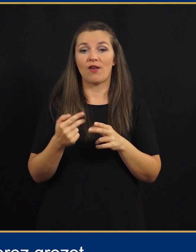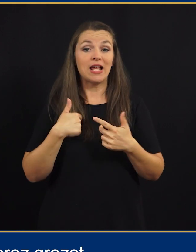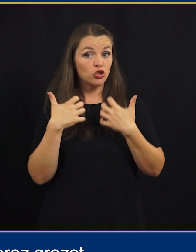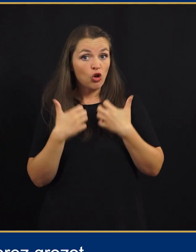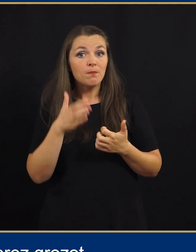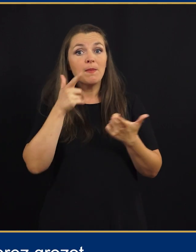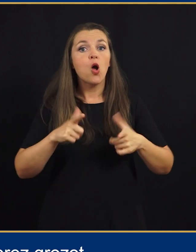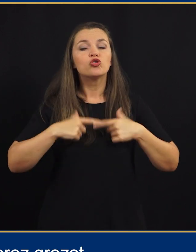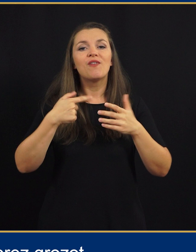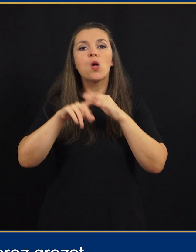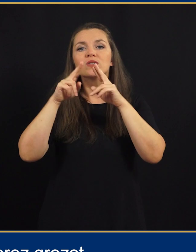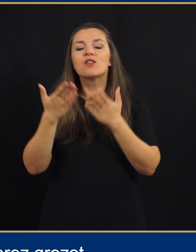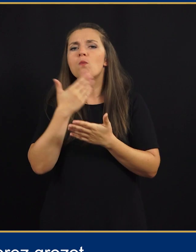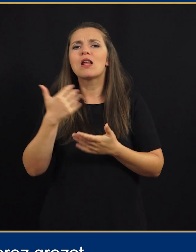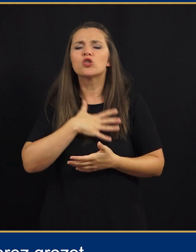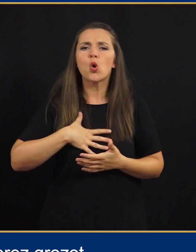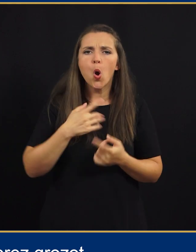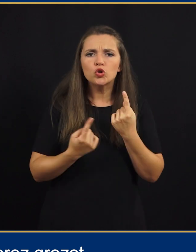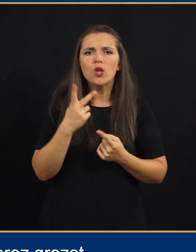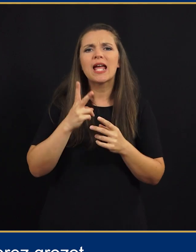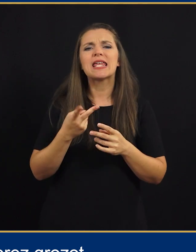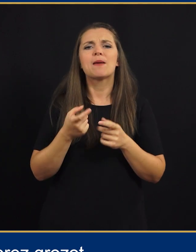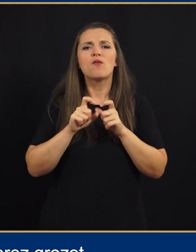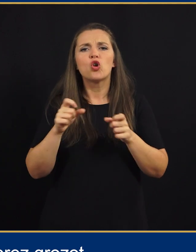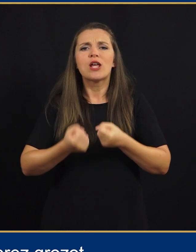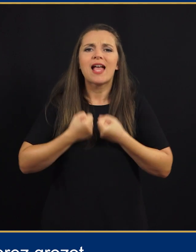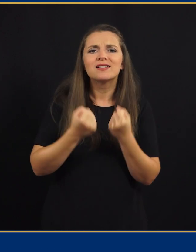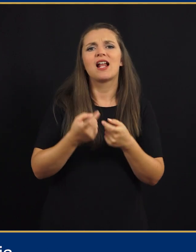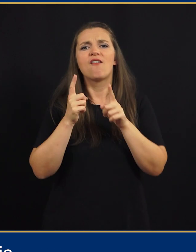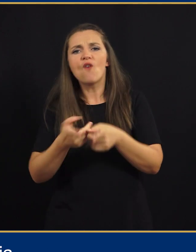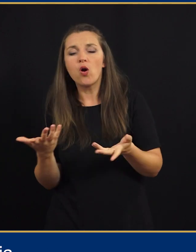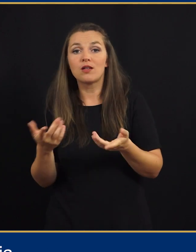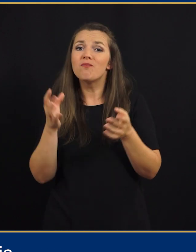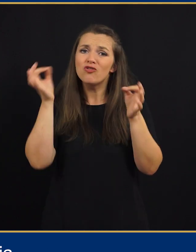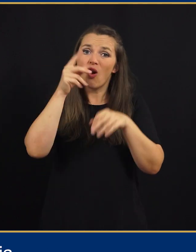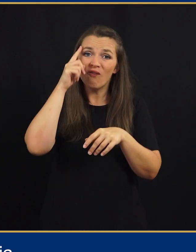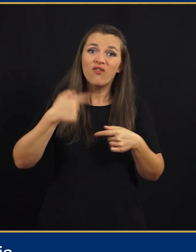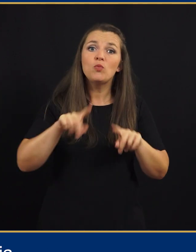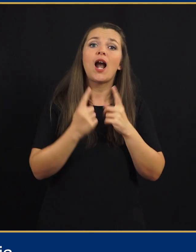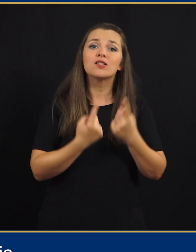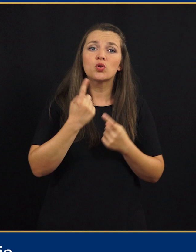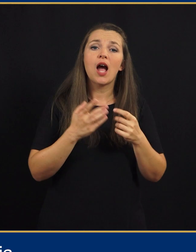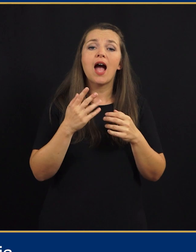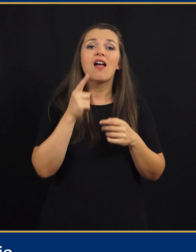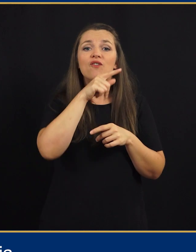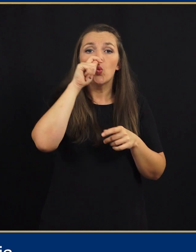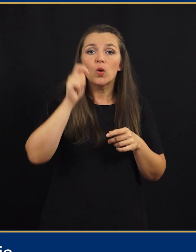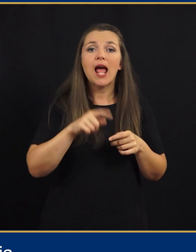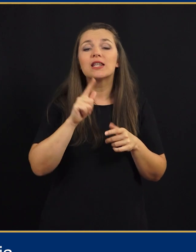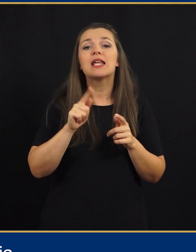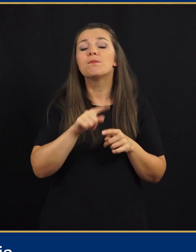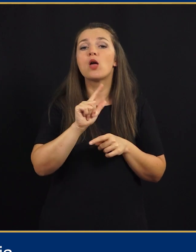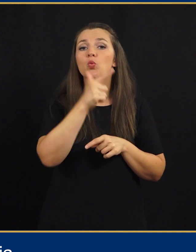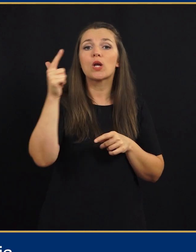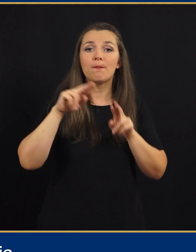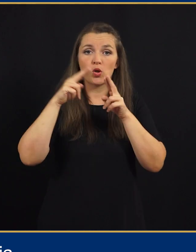si, da bi lahko živeli v svetu brez grozot, ki jih povzročajo nasilje in vojne. Pa žal vemo, kaj se dogaja v Ukrajini in